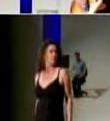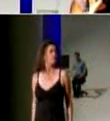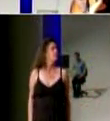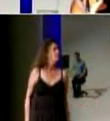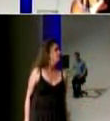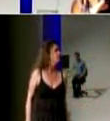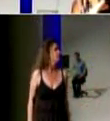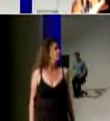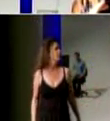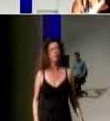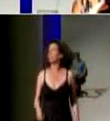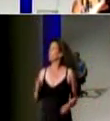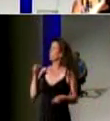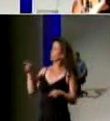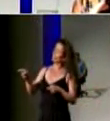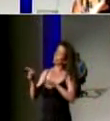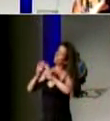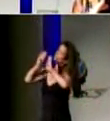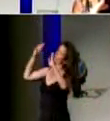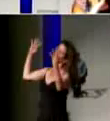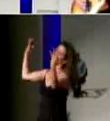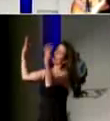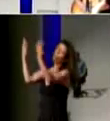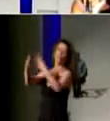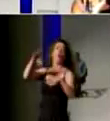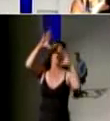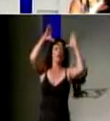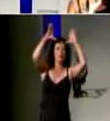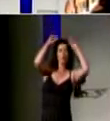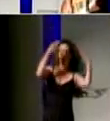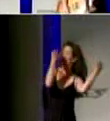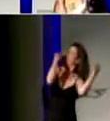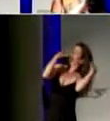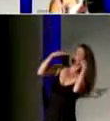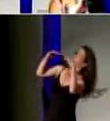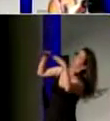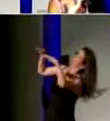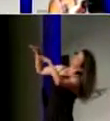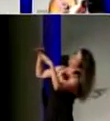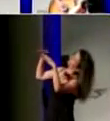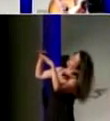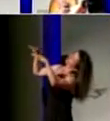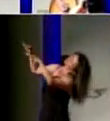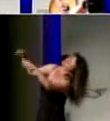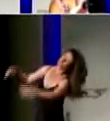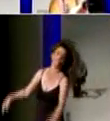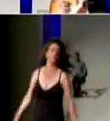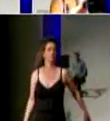Sous le regard